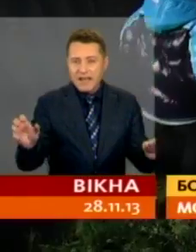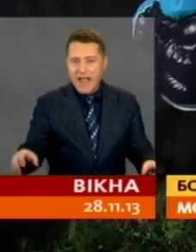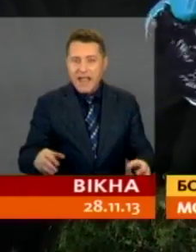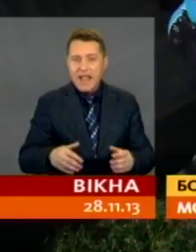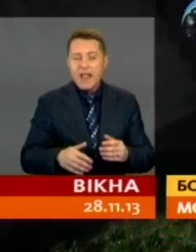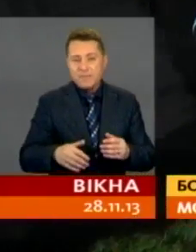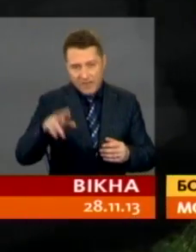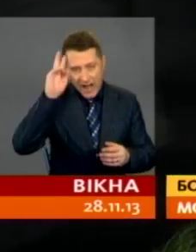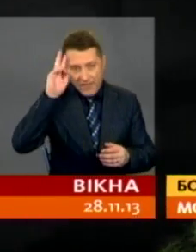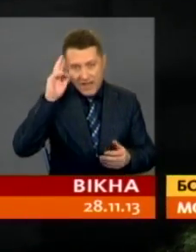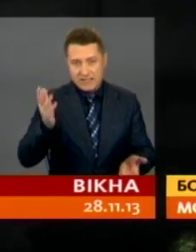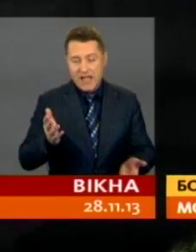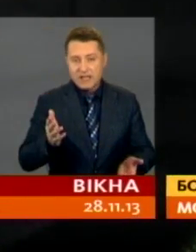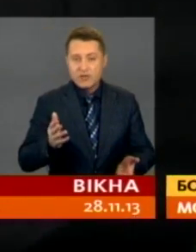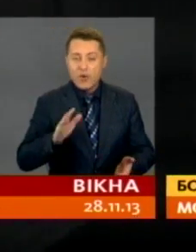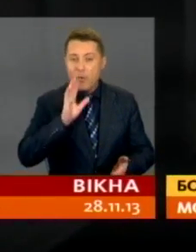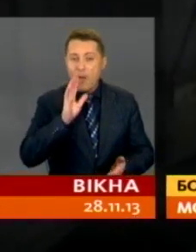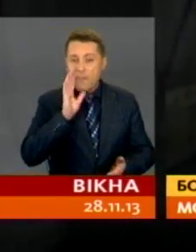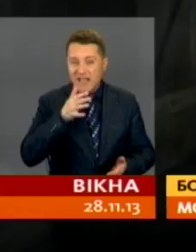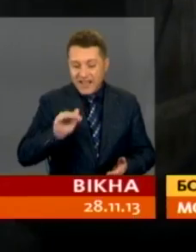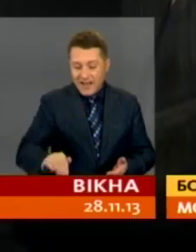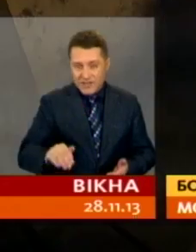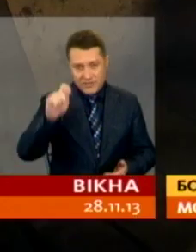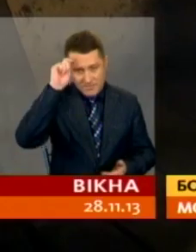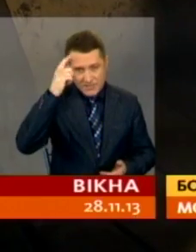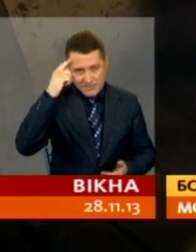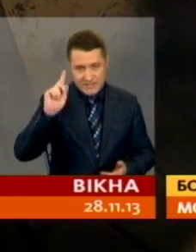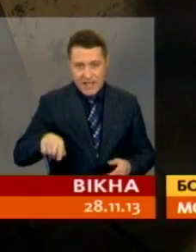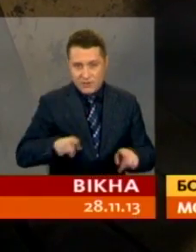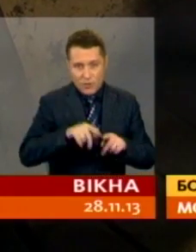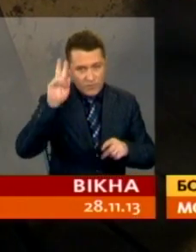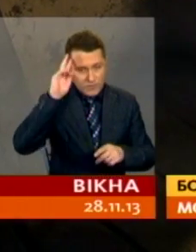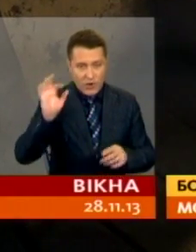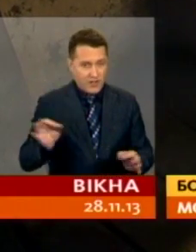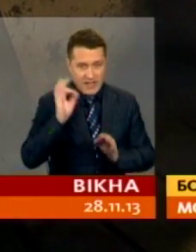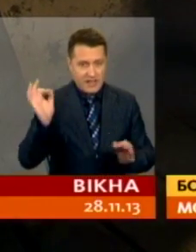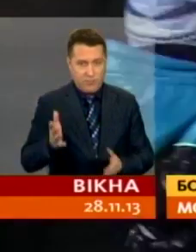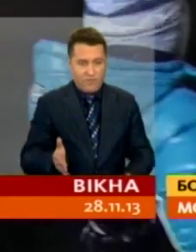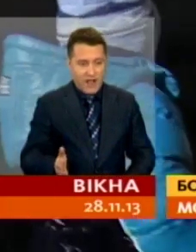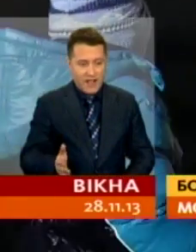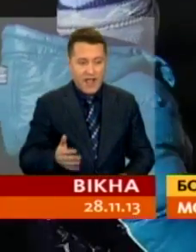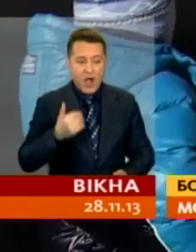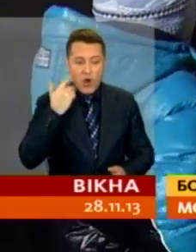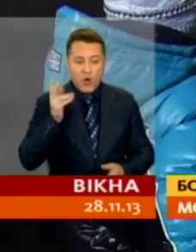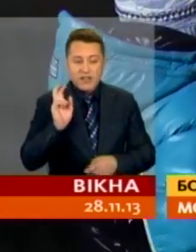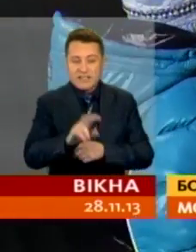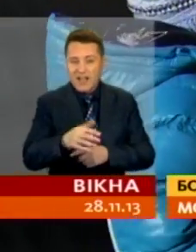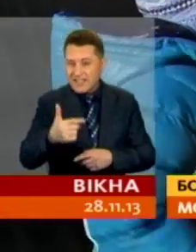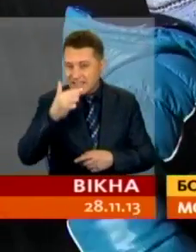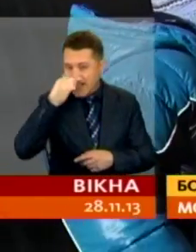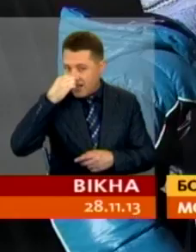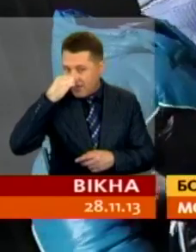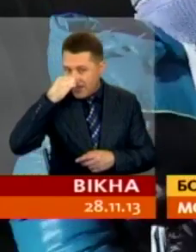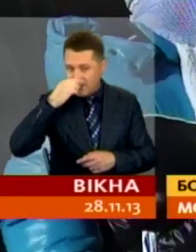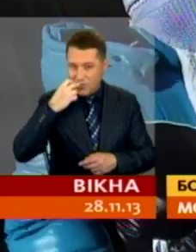Навіть п'ятирічний Арсенко знає, що такого туалету, як у них, в дитсадках не буває. Але ми, коли заходили, закривали носи, а